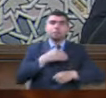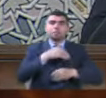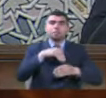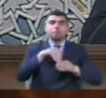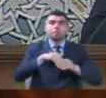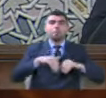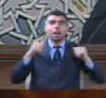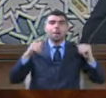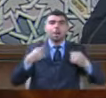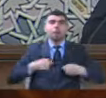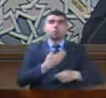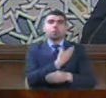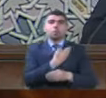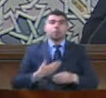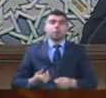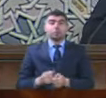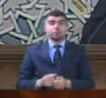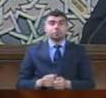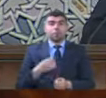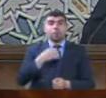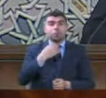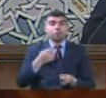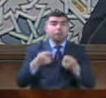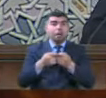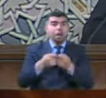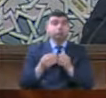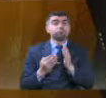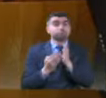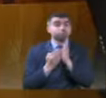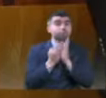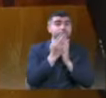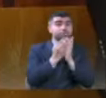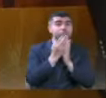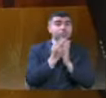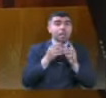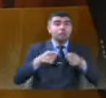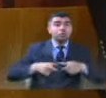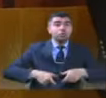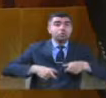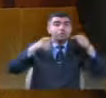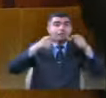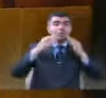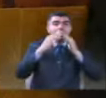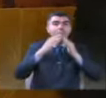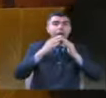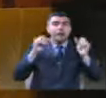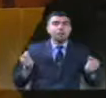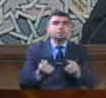رئيس الحكومة، التزمتم بالرفع من وتيرة السكن، ما هي حصيلتكم في هذا المجال؟ وشكرا